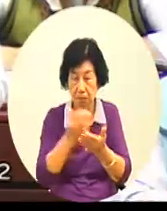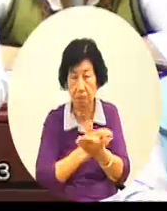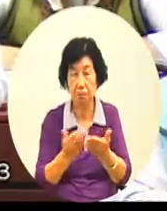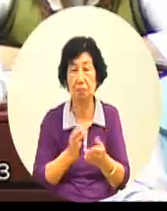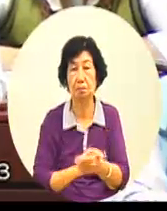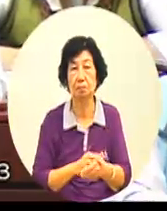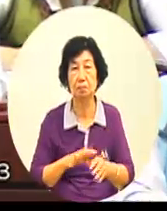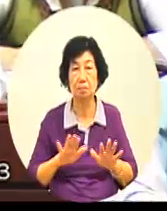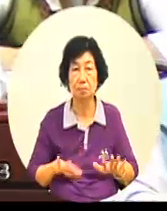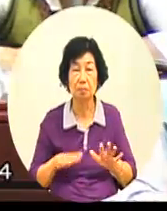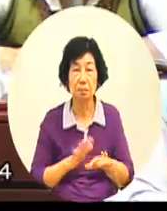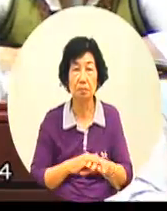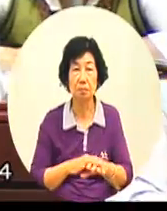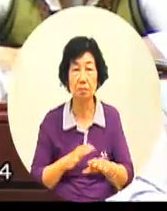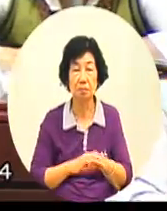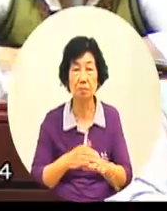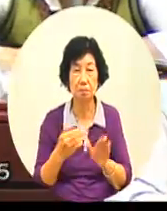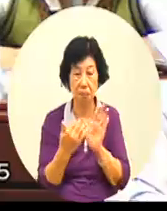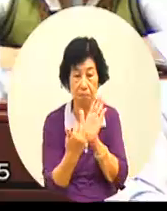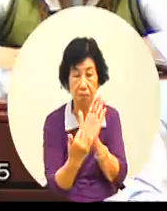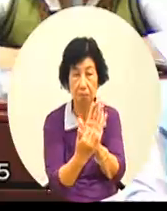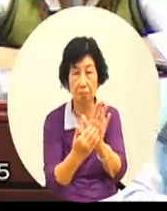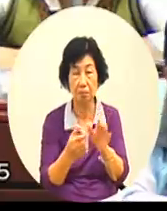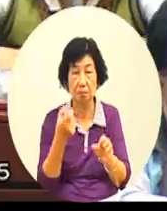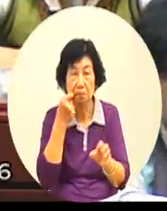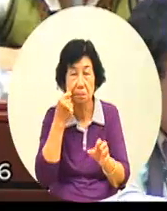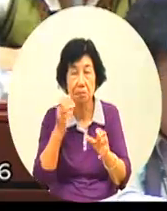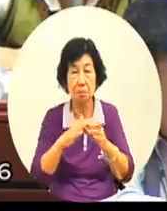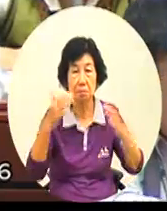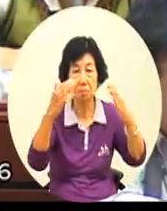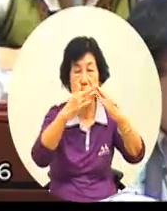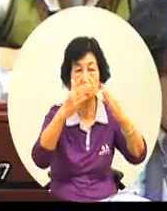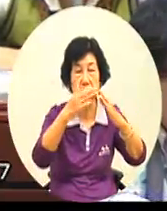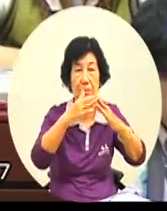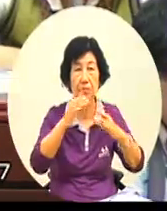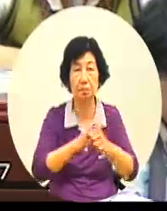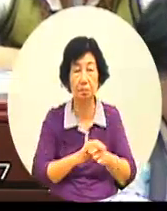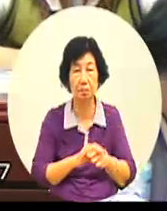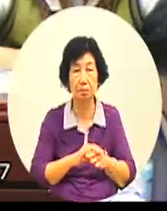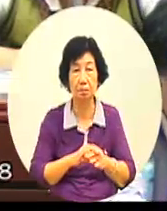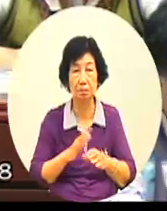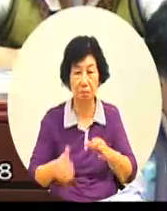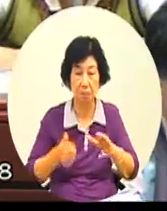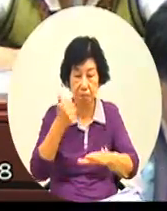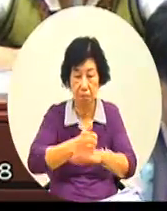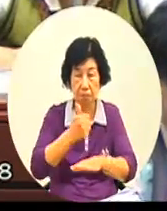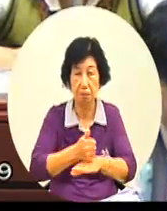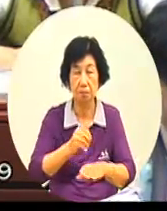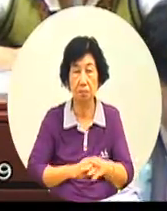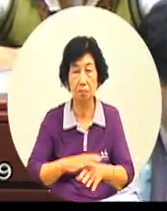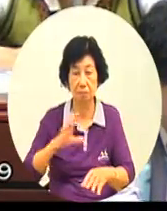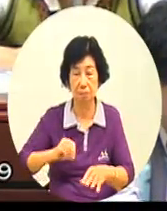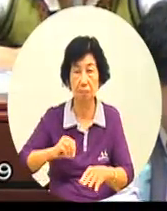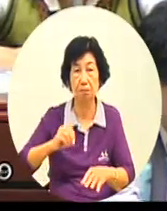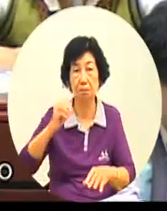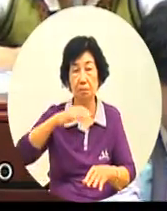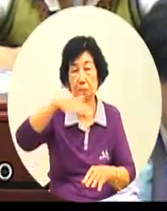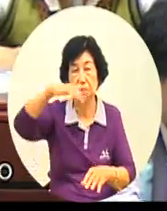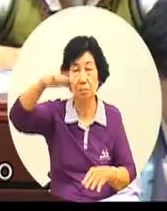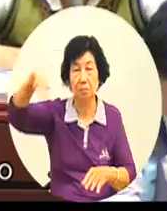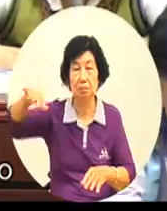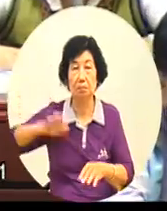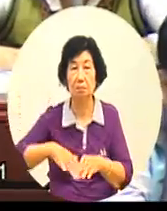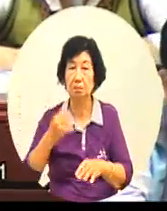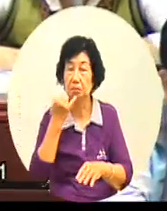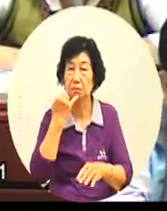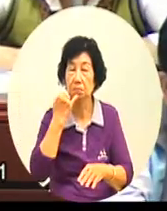我想刚刚议员有提到，从你任内就一直在追这个案子，希望能够在万山盖一个避难屋。那确实当时的区